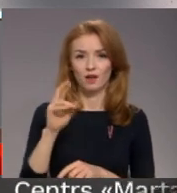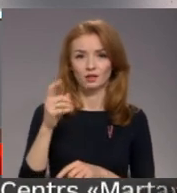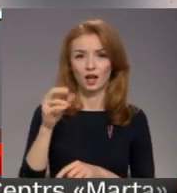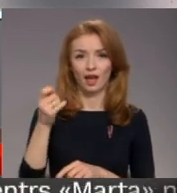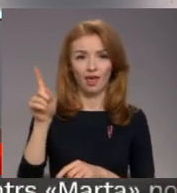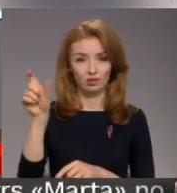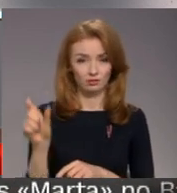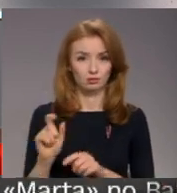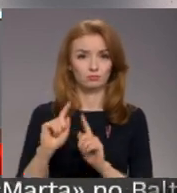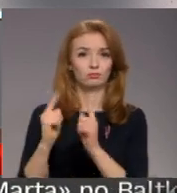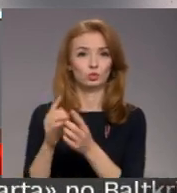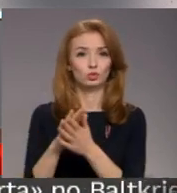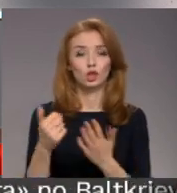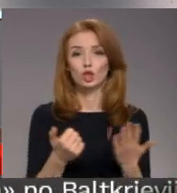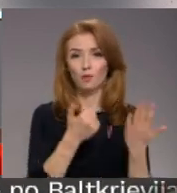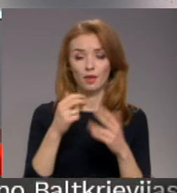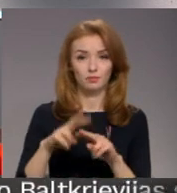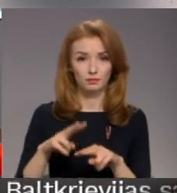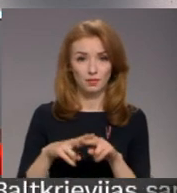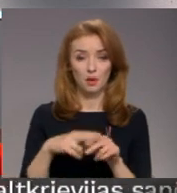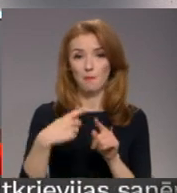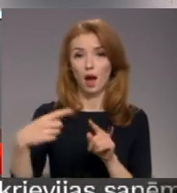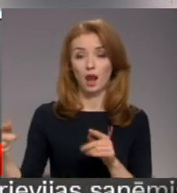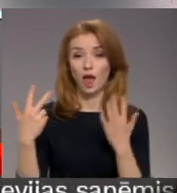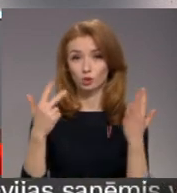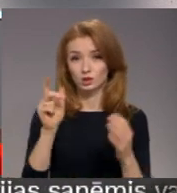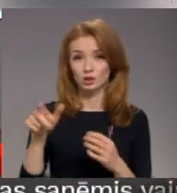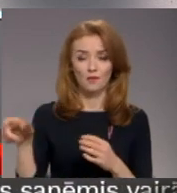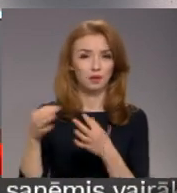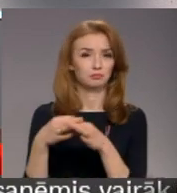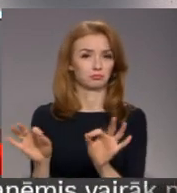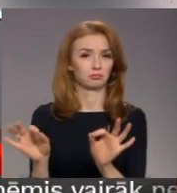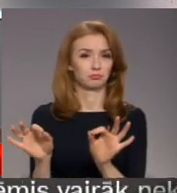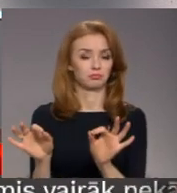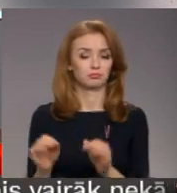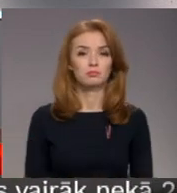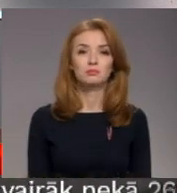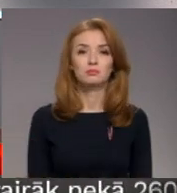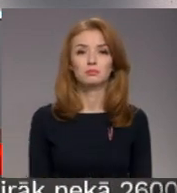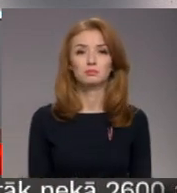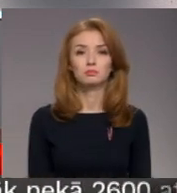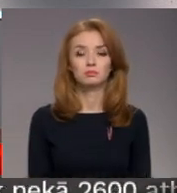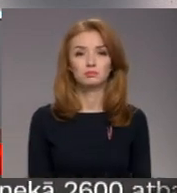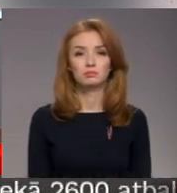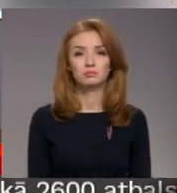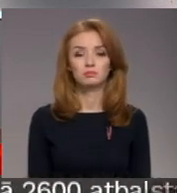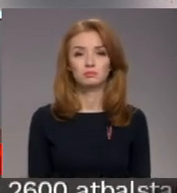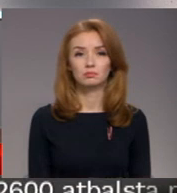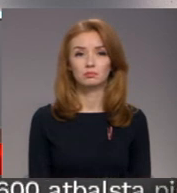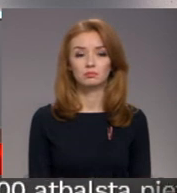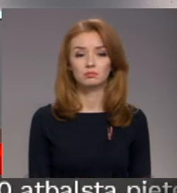gadu cietumā, pārējie 8 apsūdzētie ir pilnībā attaisnoti. Un vairāk skatīties Vita Sansrata sižetā.